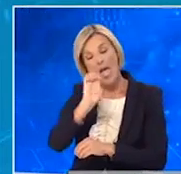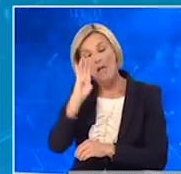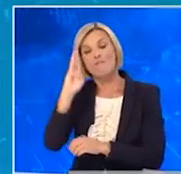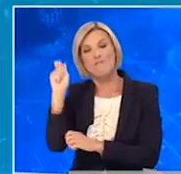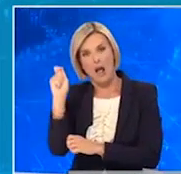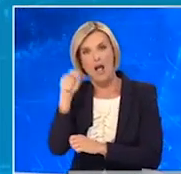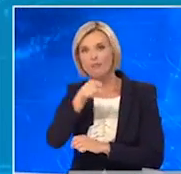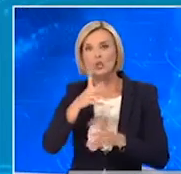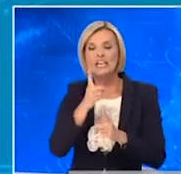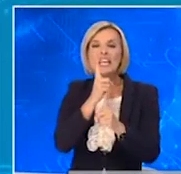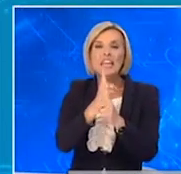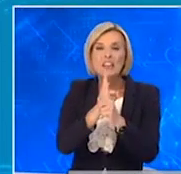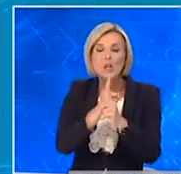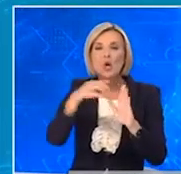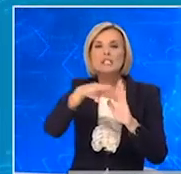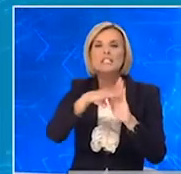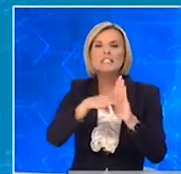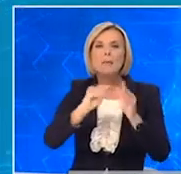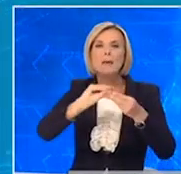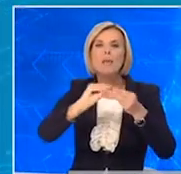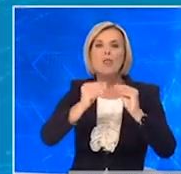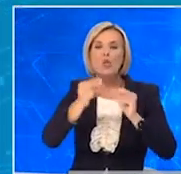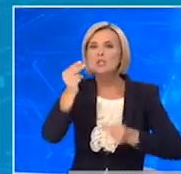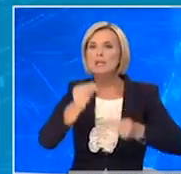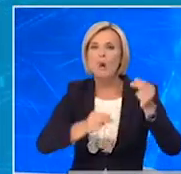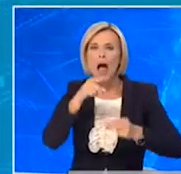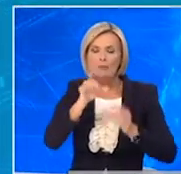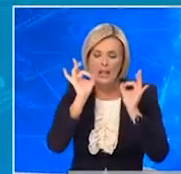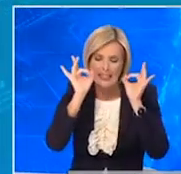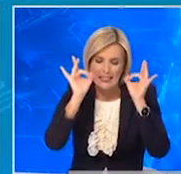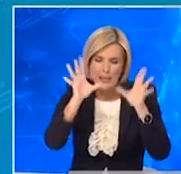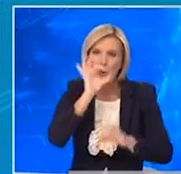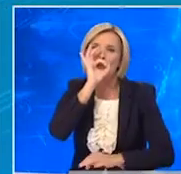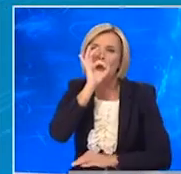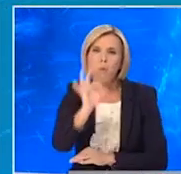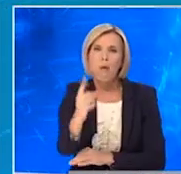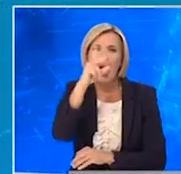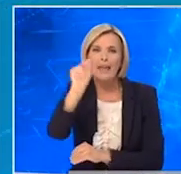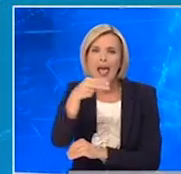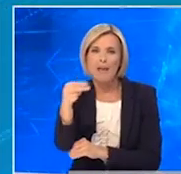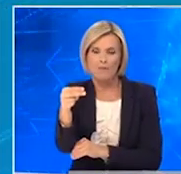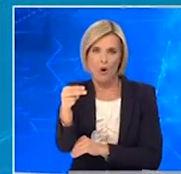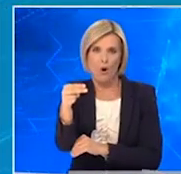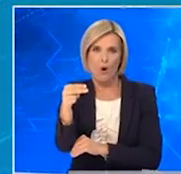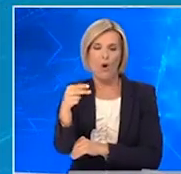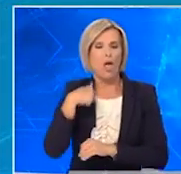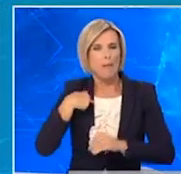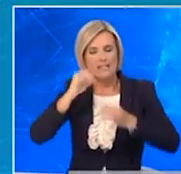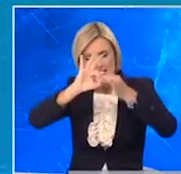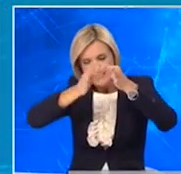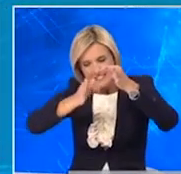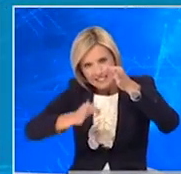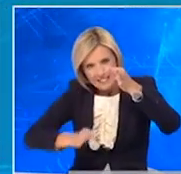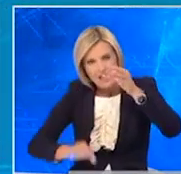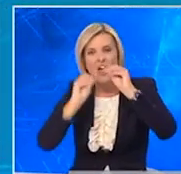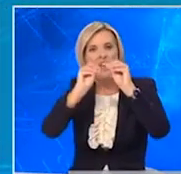ανέφερα. Δεν έχει κοστίσει ούτε ένα ευρώ. Δεν πρόκειται να κοστίσει χρήματα. Θα αναλυθεί ο αλγόριθμος σε βάθος σε